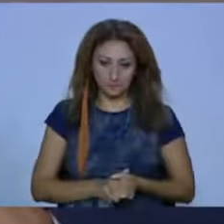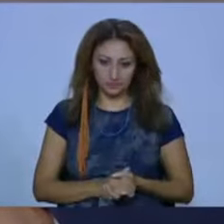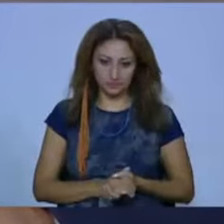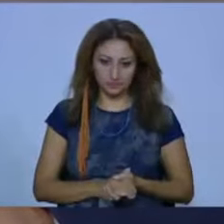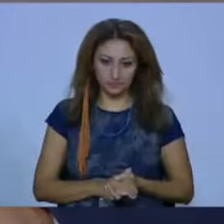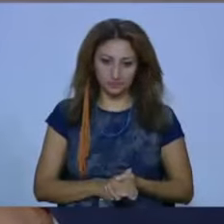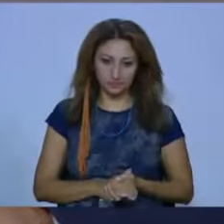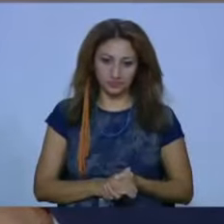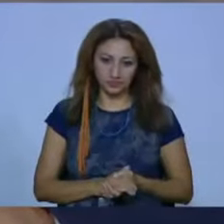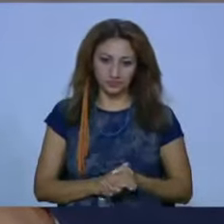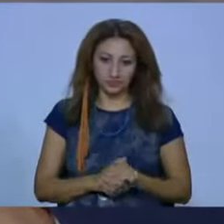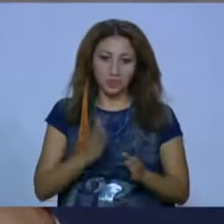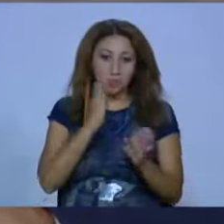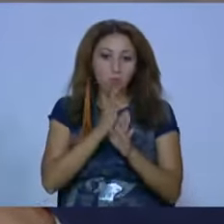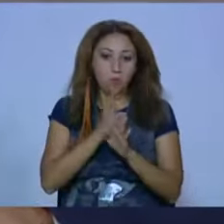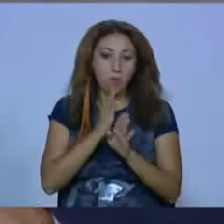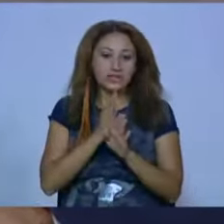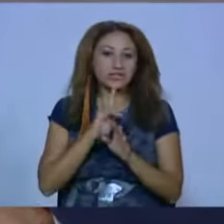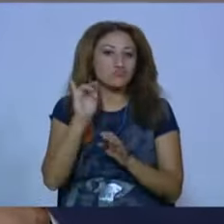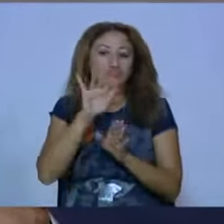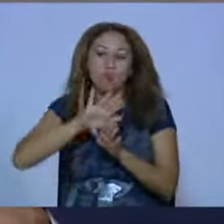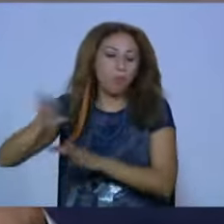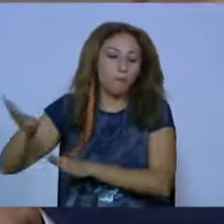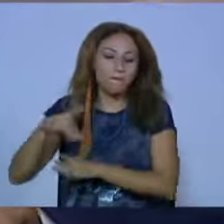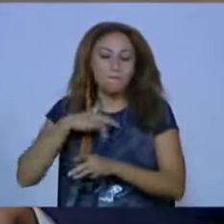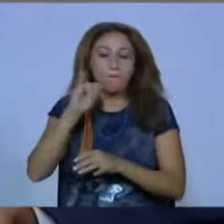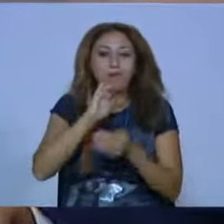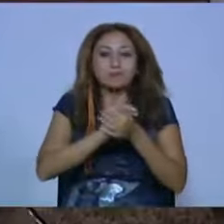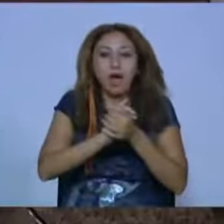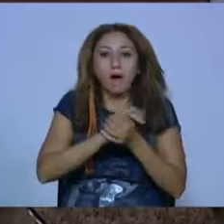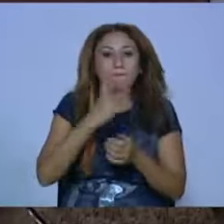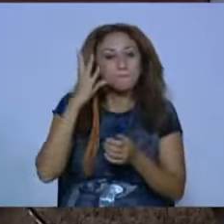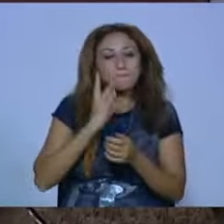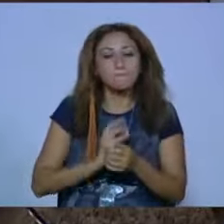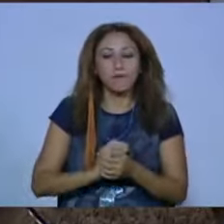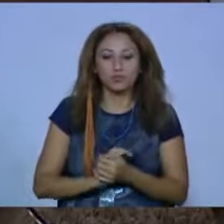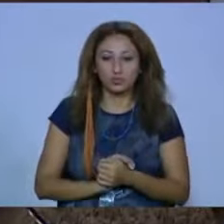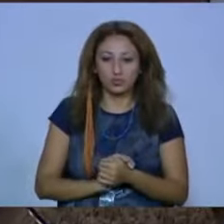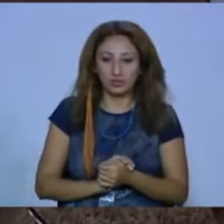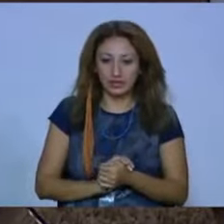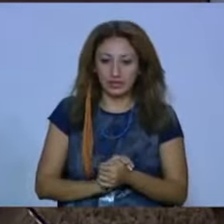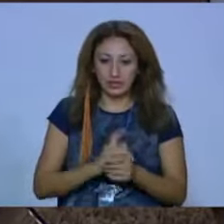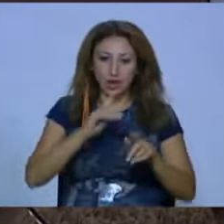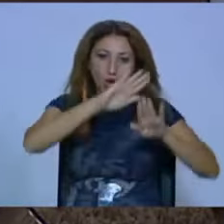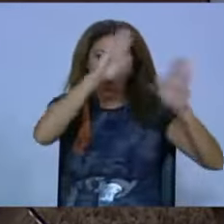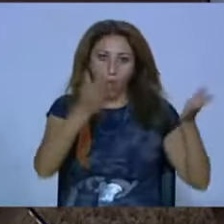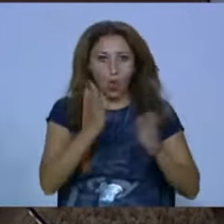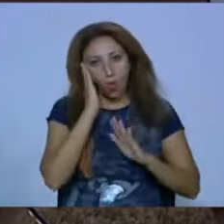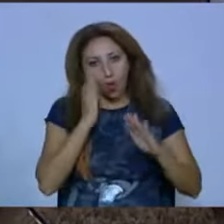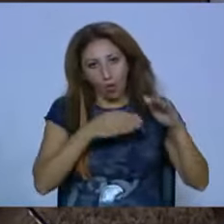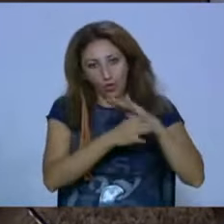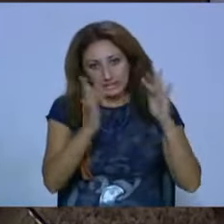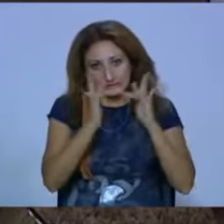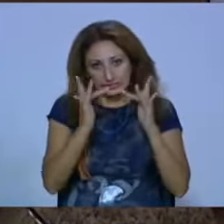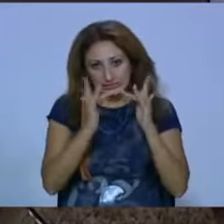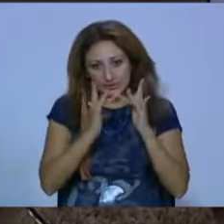ان انا وهو ممثلين ده مش موضوع. فدخلت نمت، هنيدي قال هو اوضه فيها سرير،